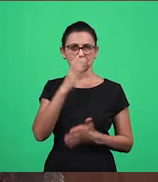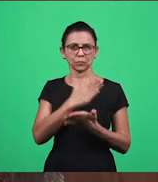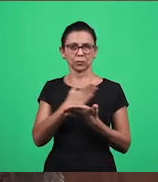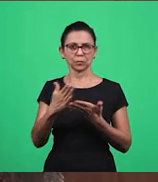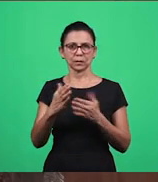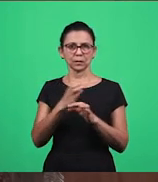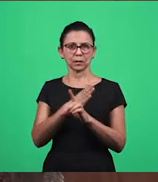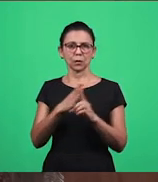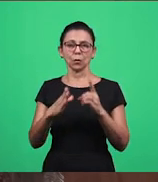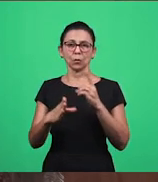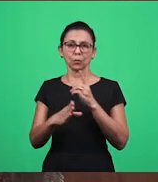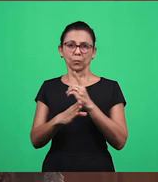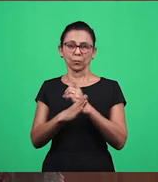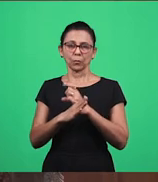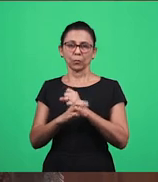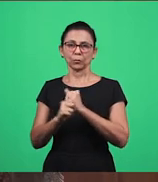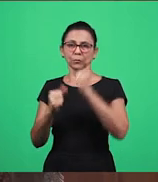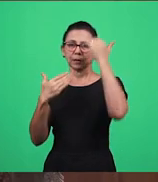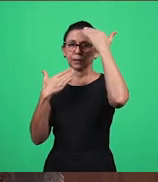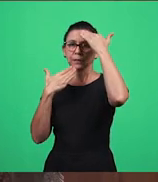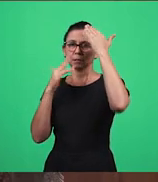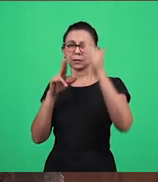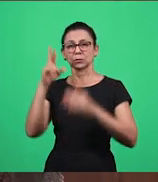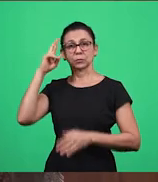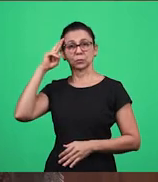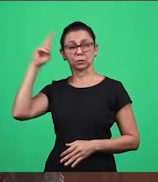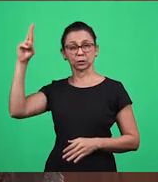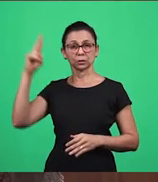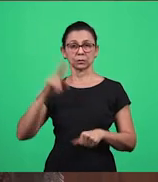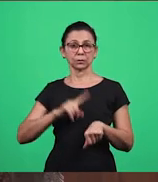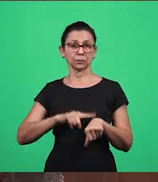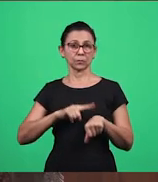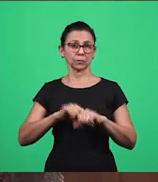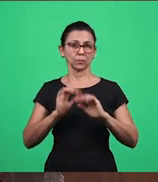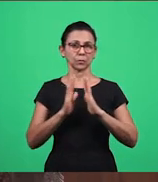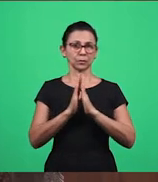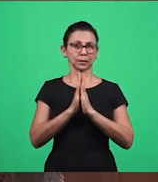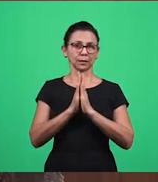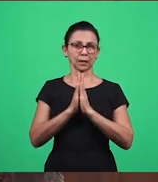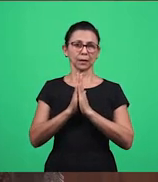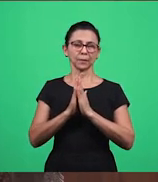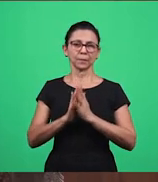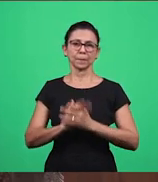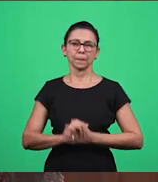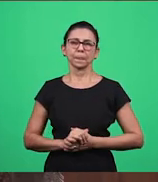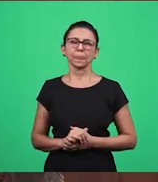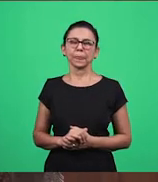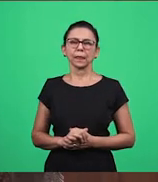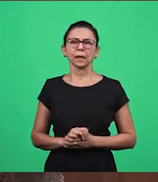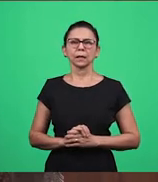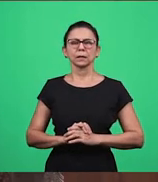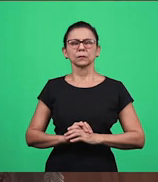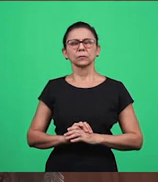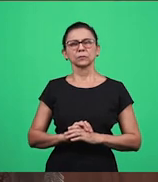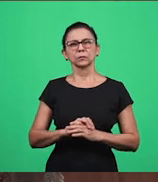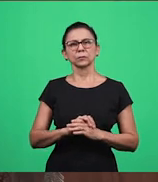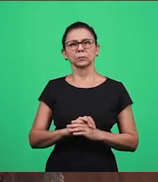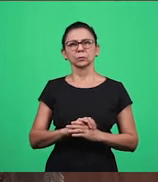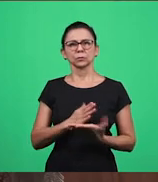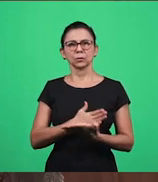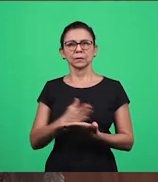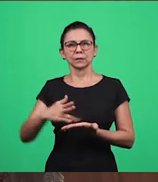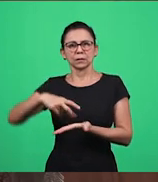участвует. Мы сейчас будем начинать наше богослужение прославления Господа. Мы помолимся сейчас, и